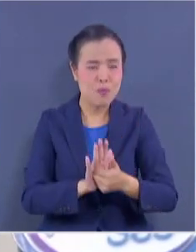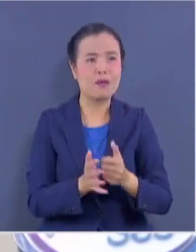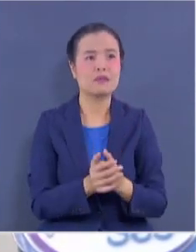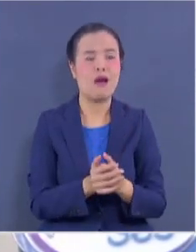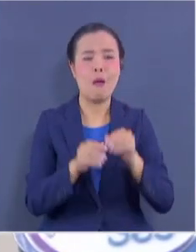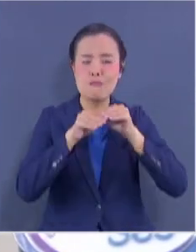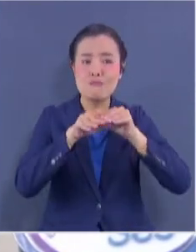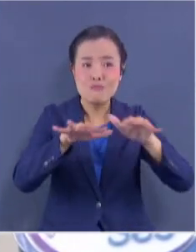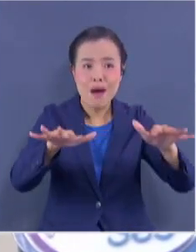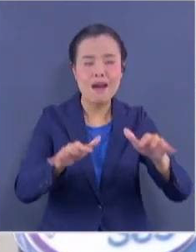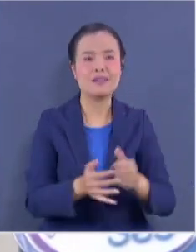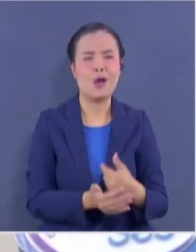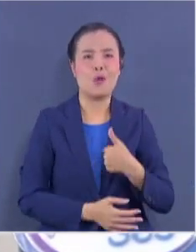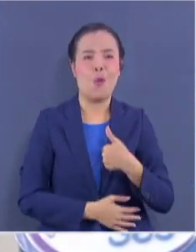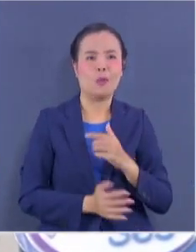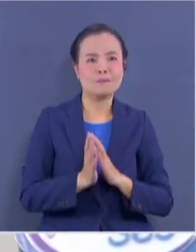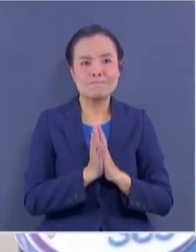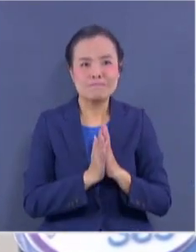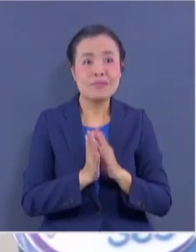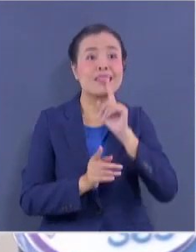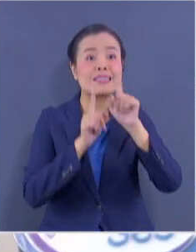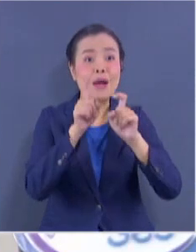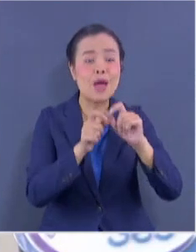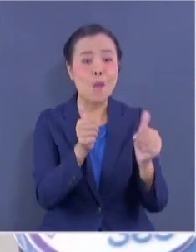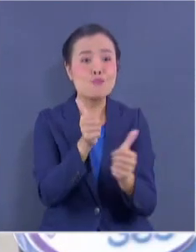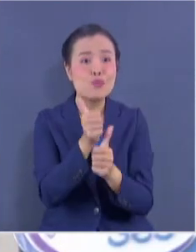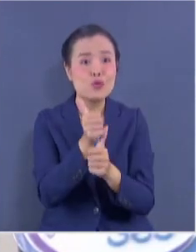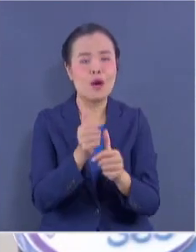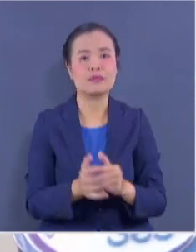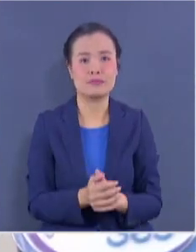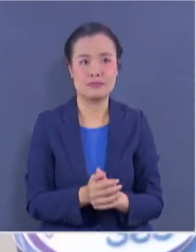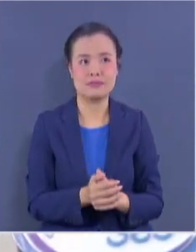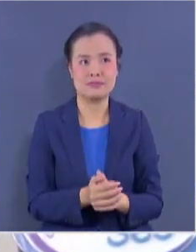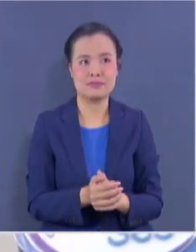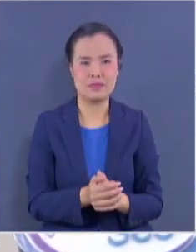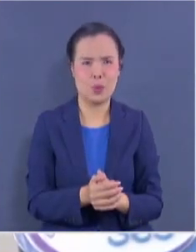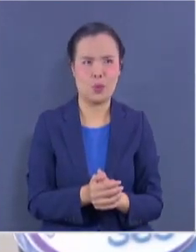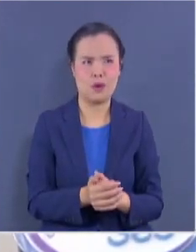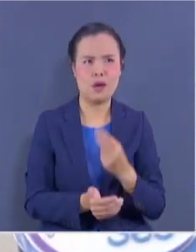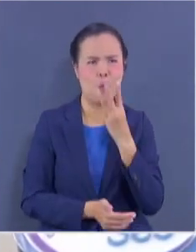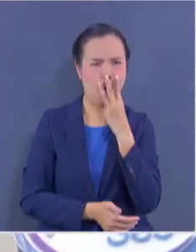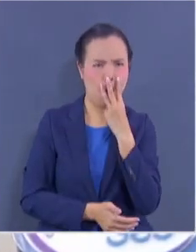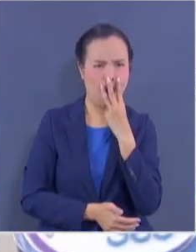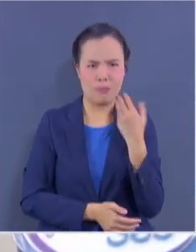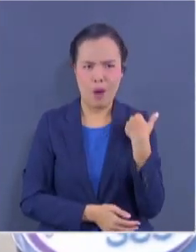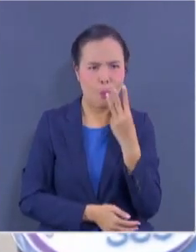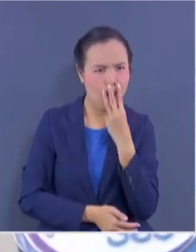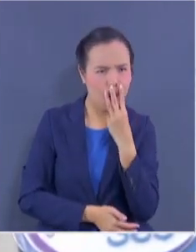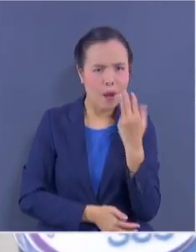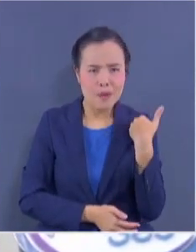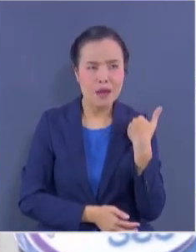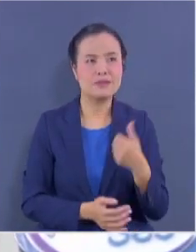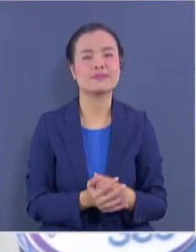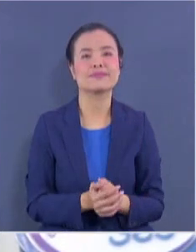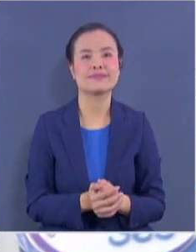าหนูยังลุ้นอยู่เลยยังถามผู้ช่วยที่ไปอยู่ด้วยกันบอกว่าโหปากซีดไหมเนี่ยปากซีดไหมเนี่ยโหแ